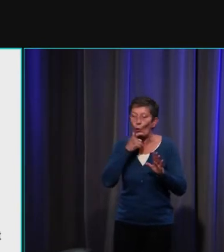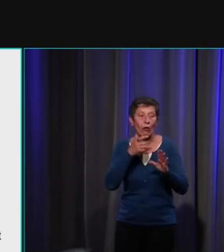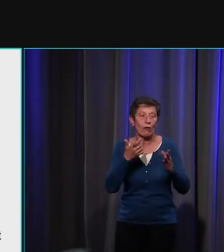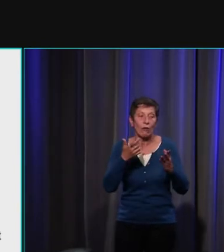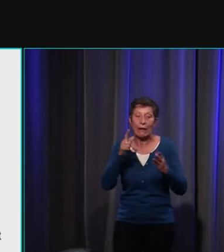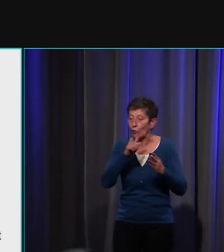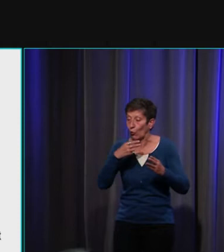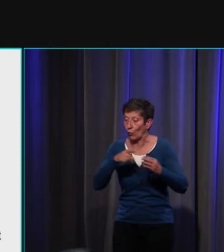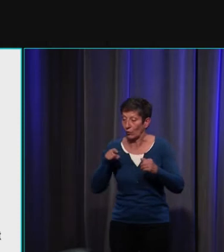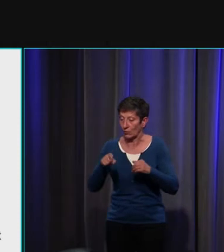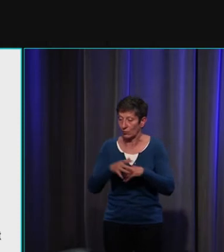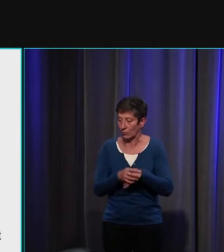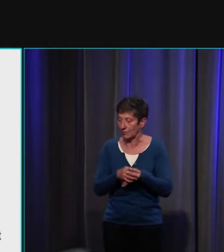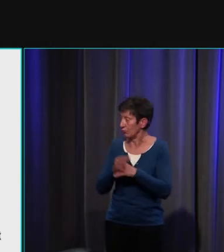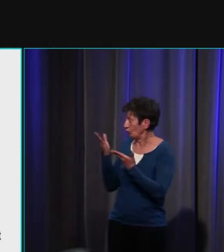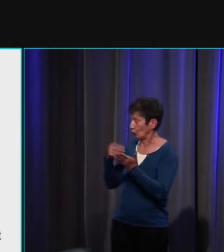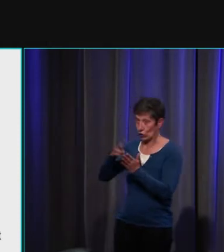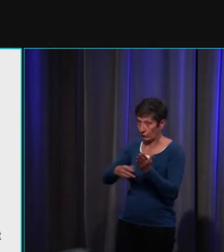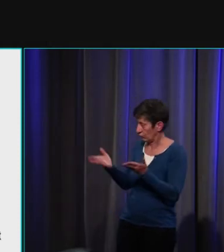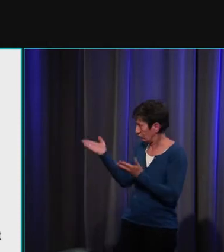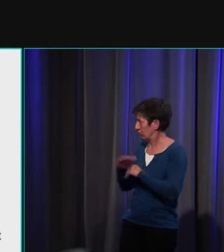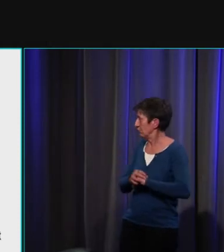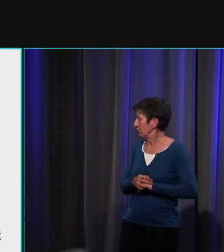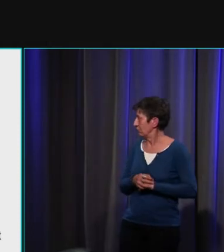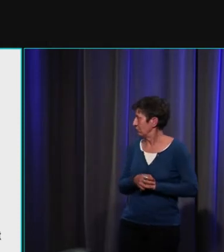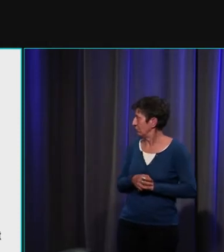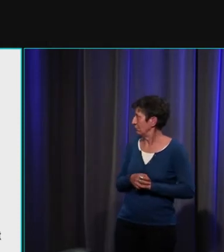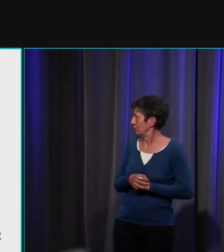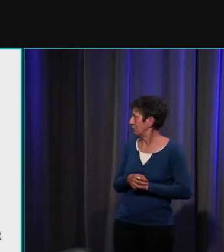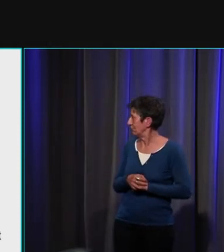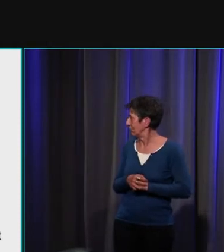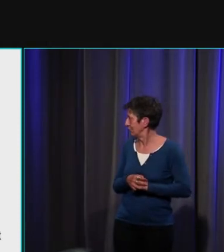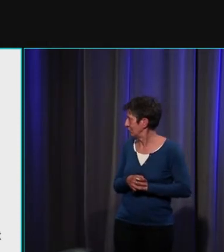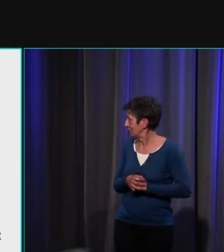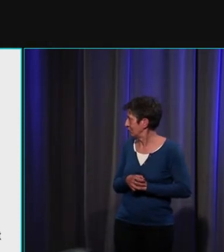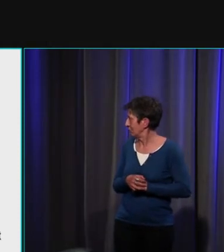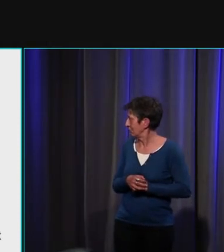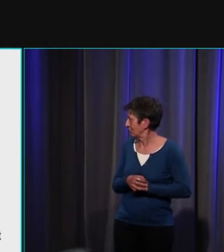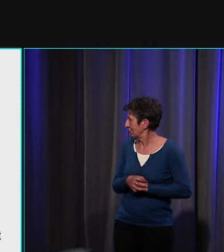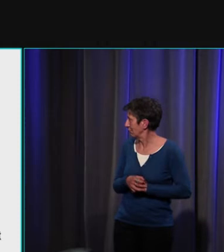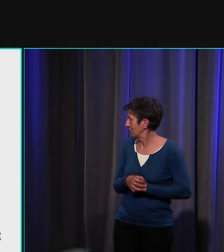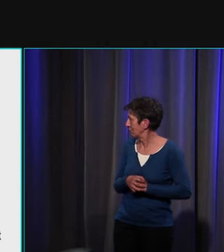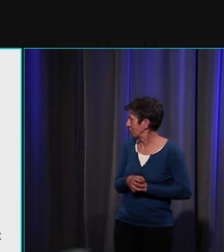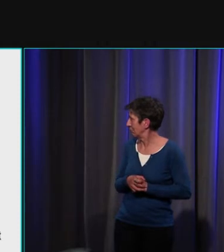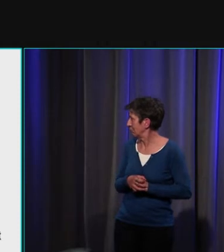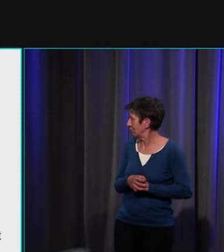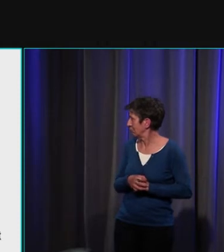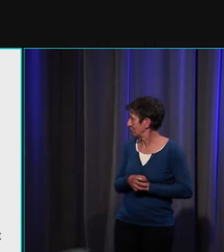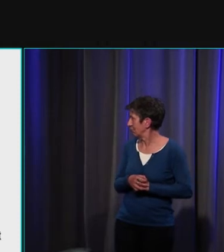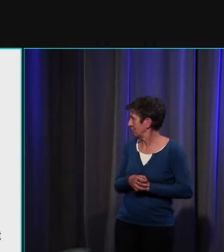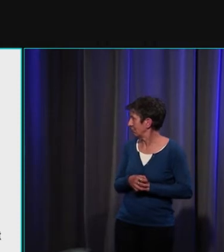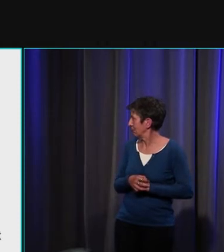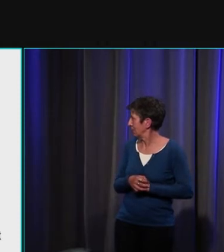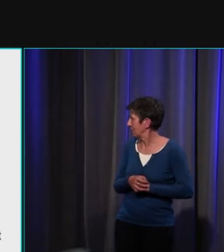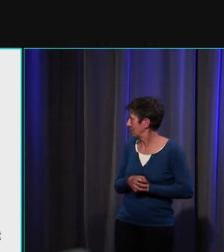appelés castrats en latin dont vous souvenez que ce trouble et castrol plus rien les campements à cause de leurs castration castrats tio2 la luxure